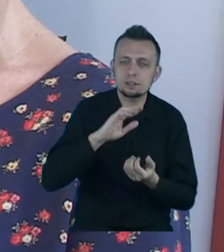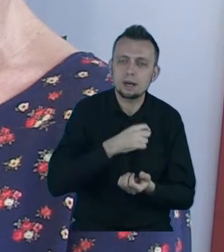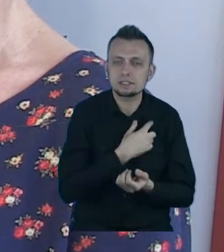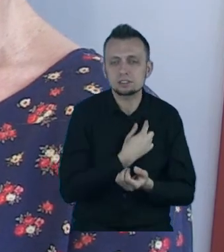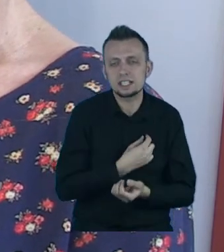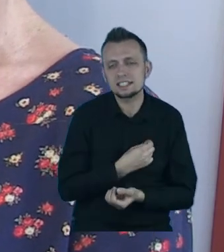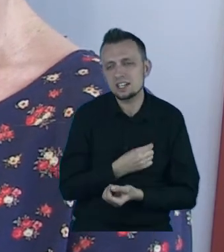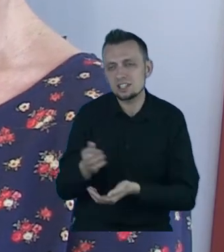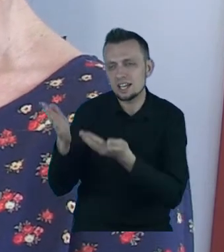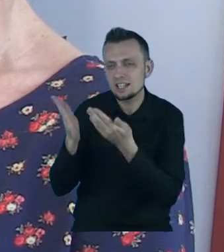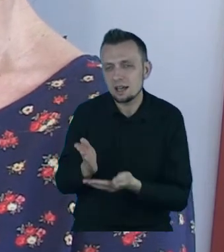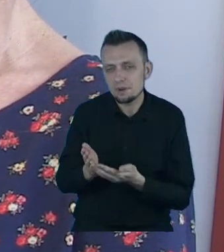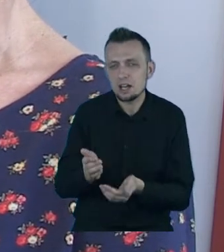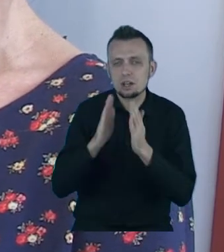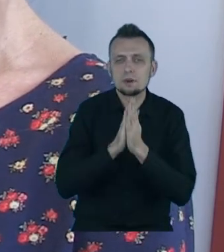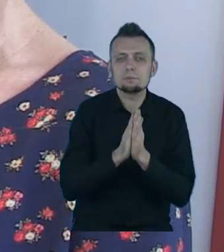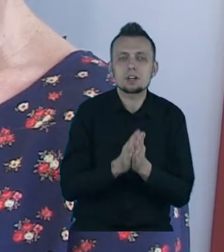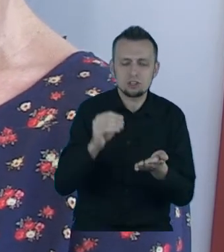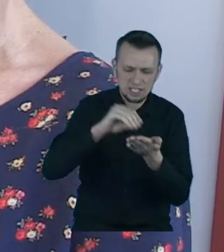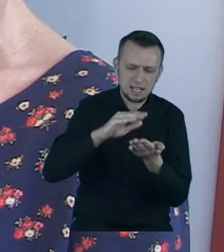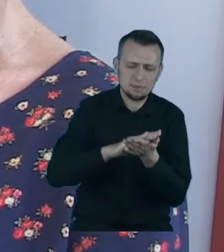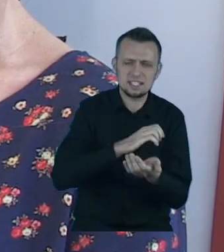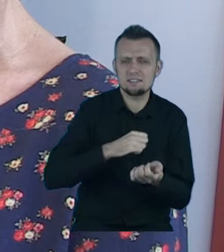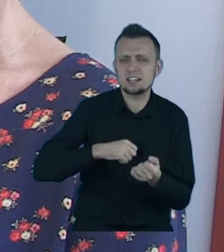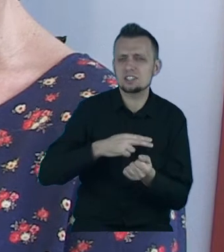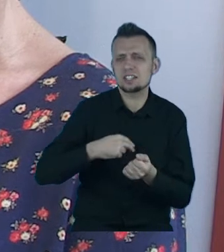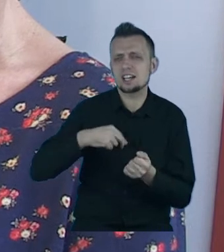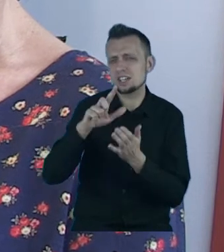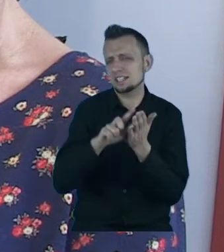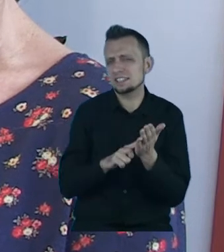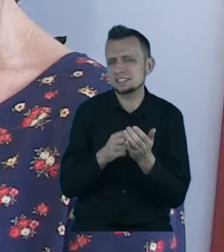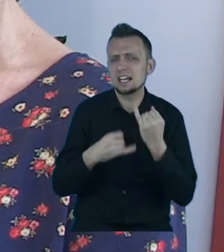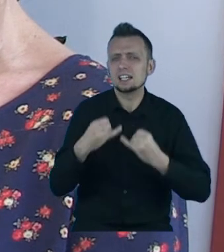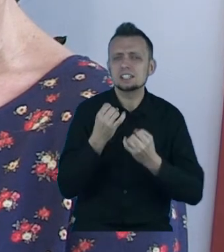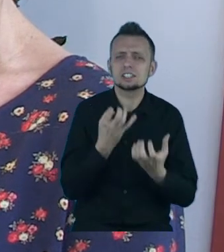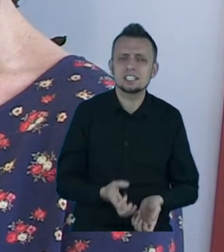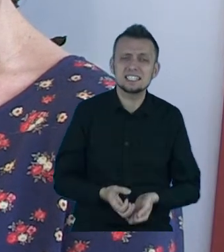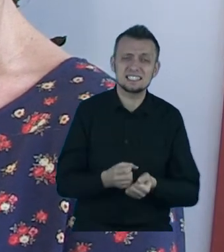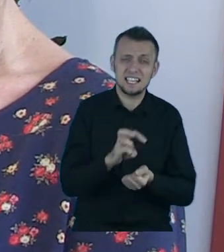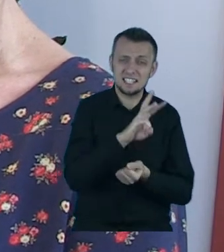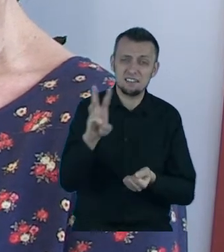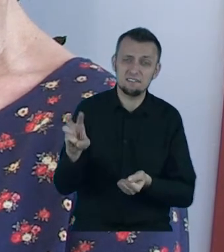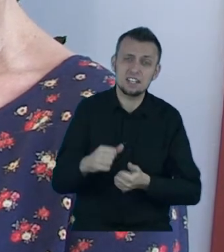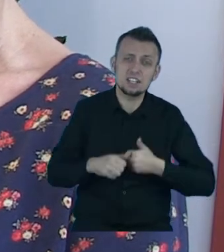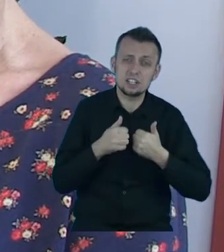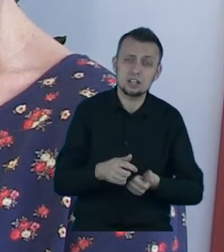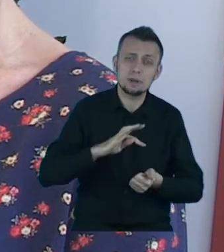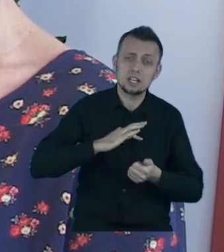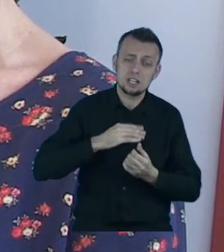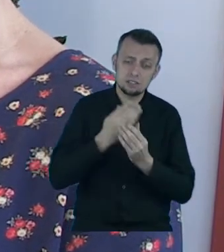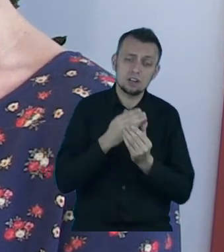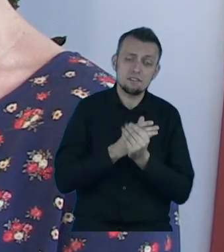nas zgłaszać, jeśli chcecie, macie życzenie i możecie na terenie swoich placówek, firm i